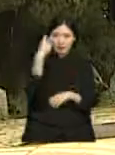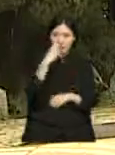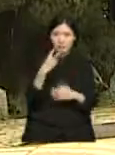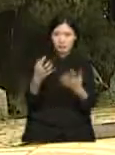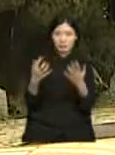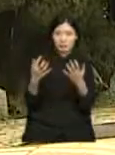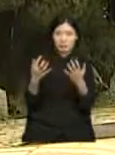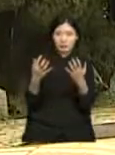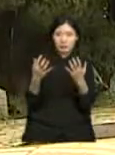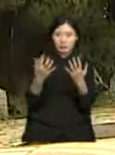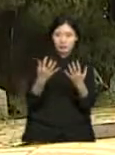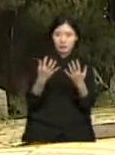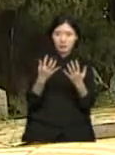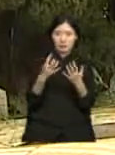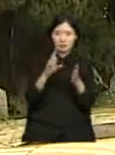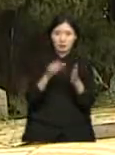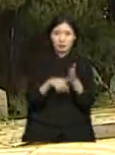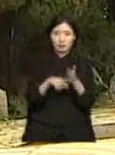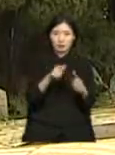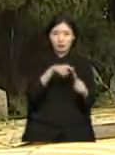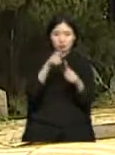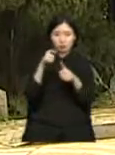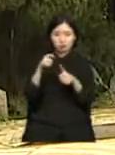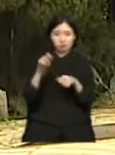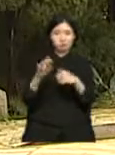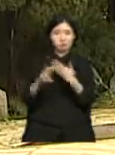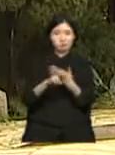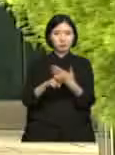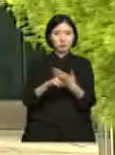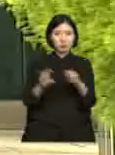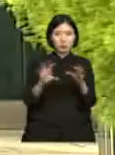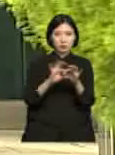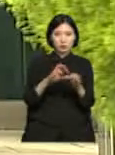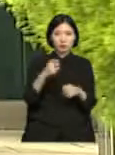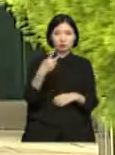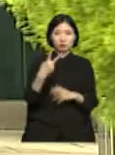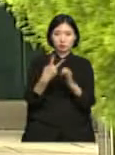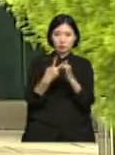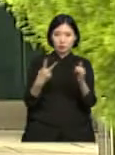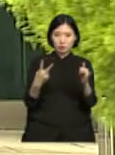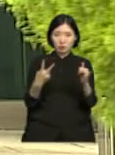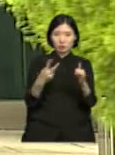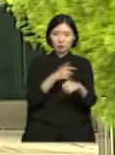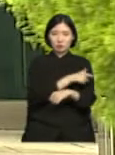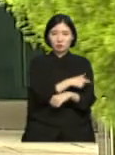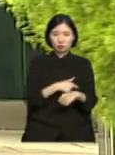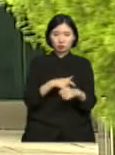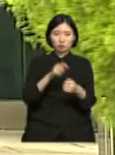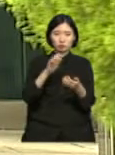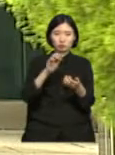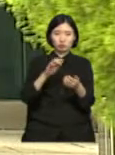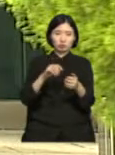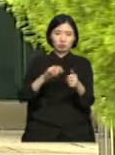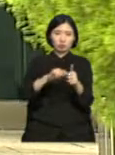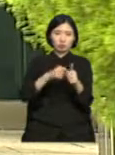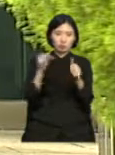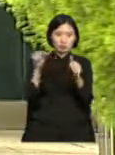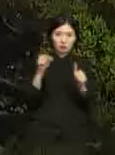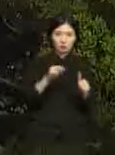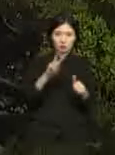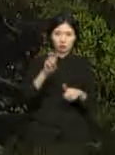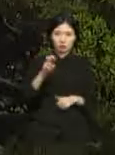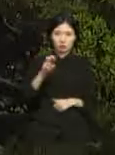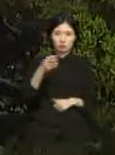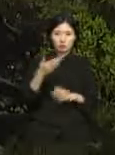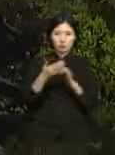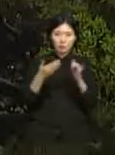대상 기간 중 채용 업무를 부당하게 한 관련자 72명은 신분상 조치 요구를, 그중 29명은 검찰